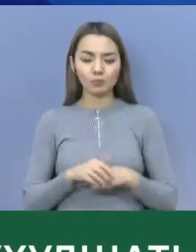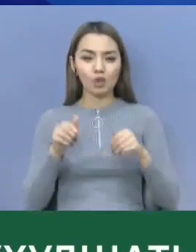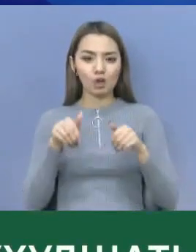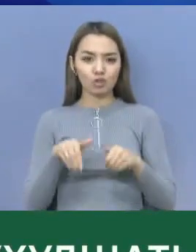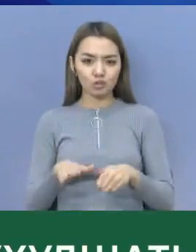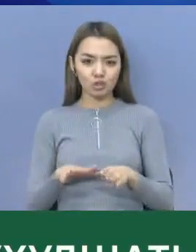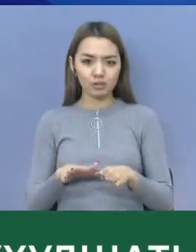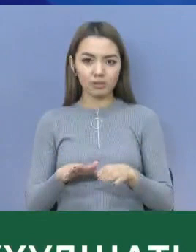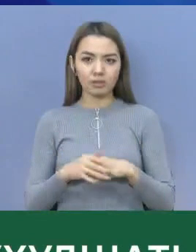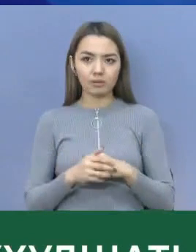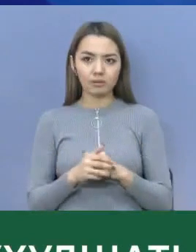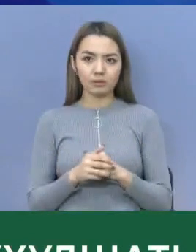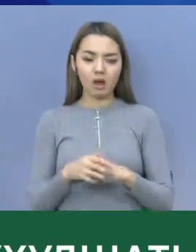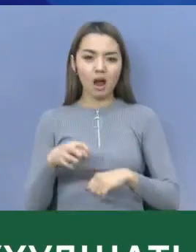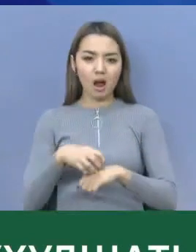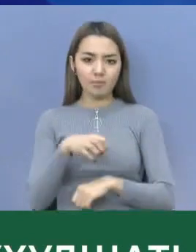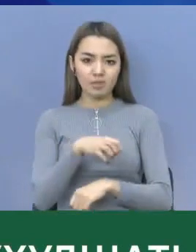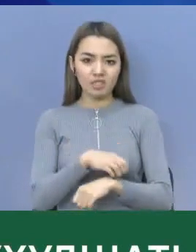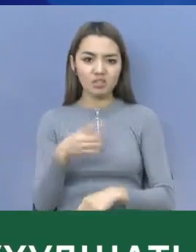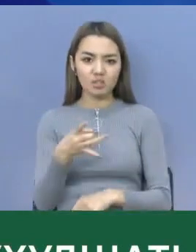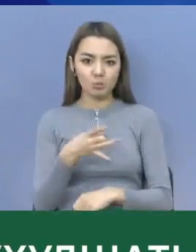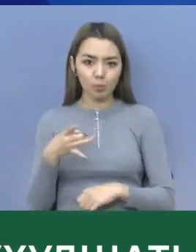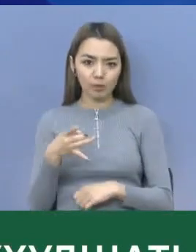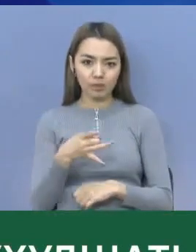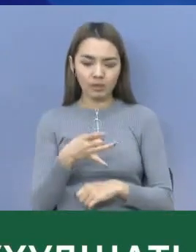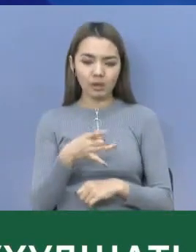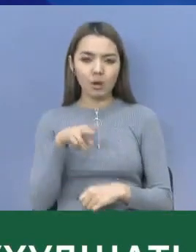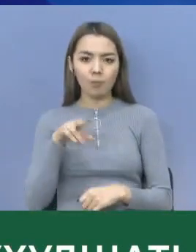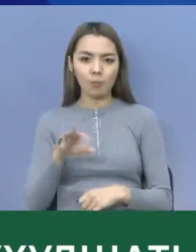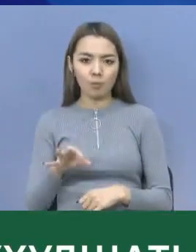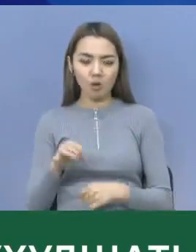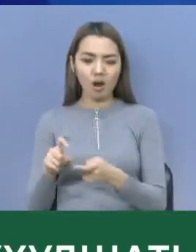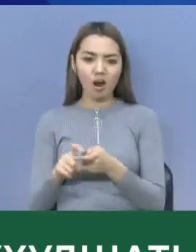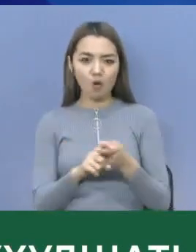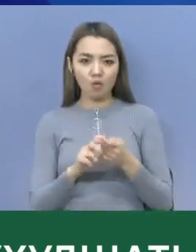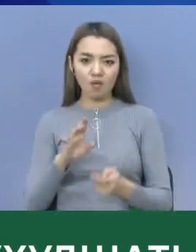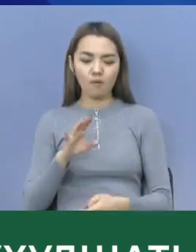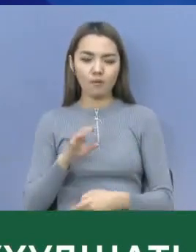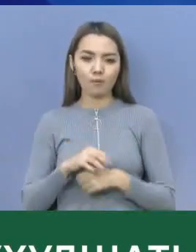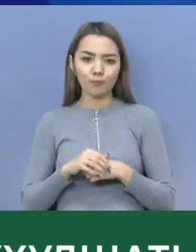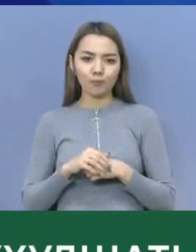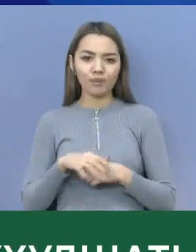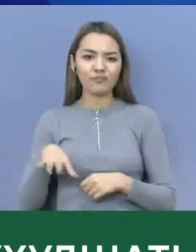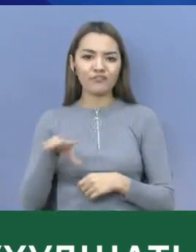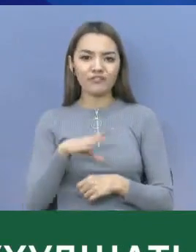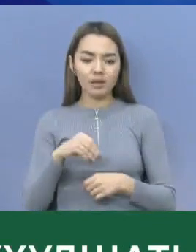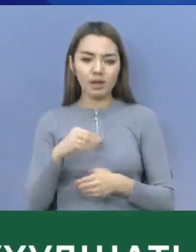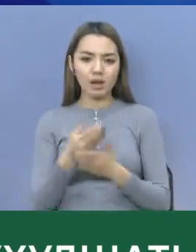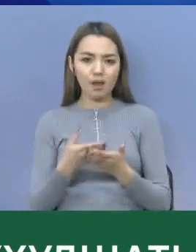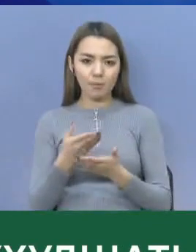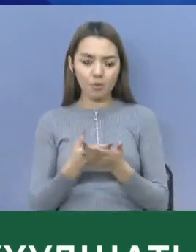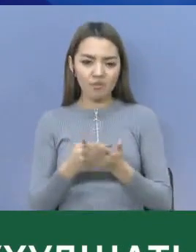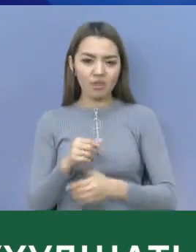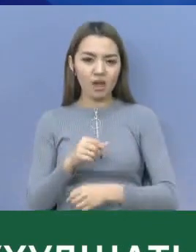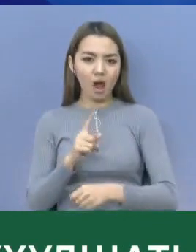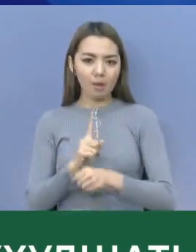решение Межведомственной комиссии республики по коронавирусной инфекции, и все рекомендованные те